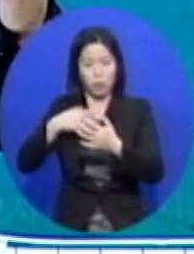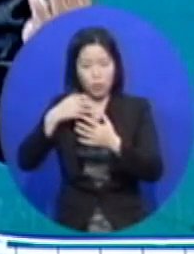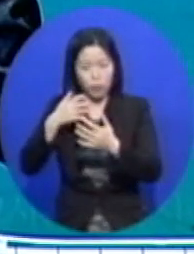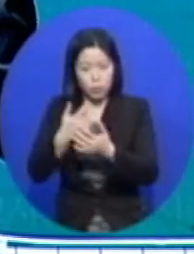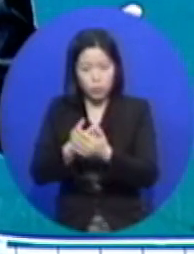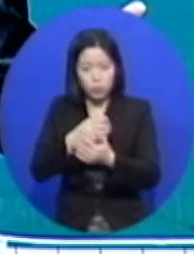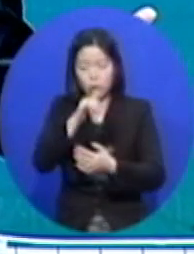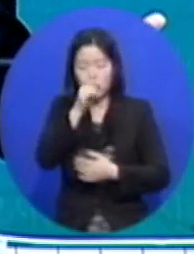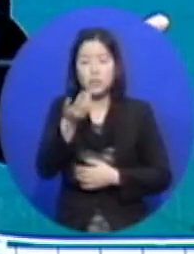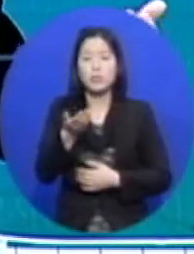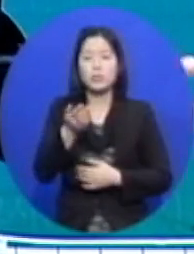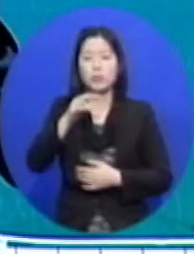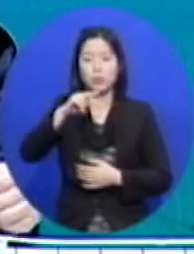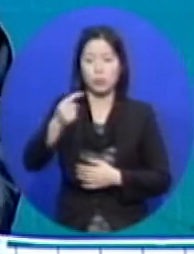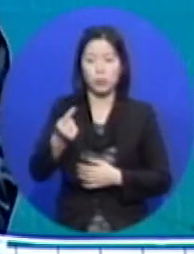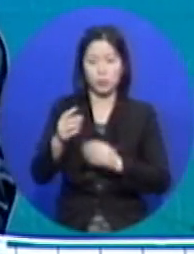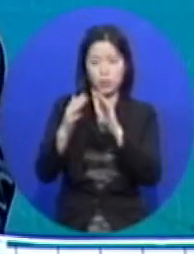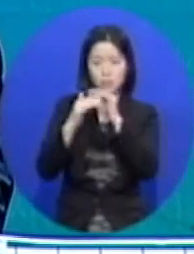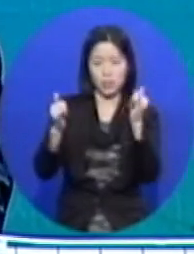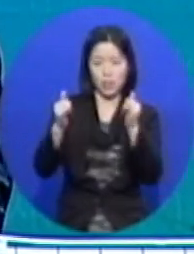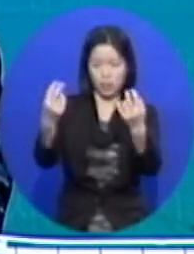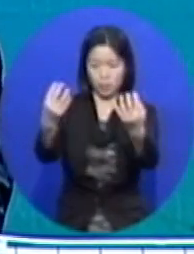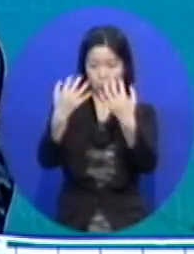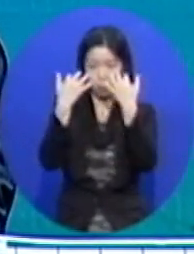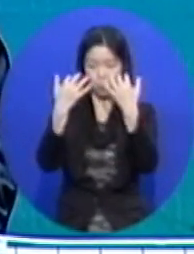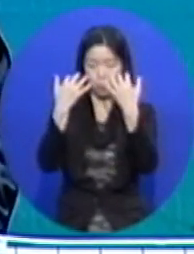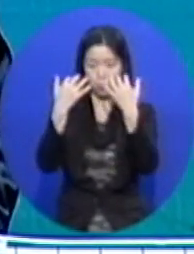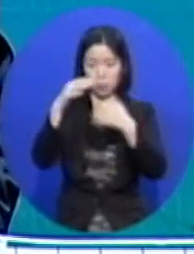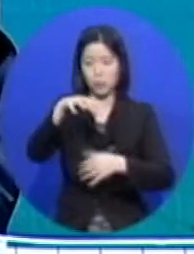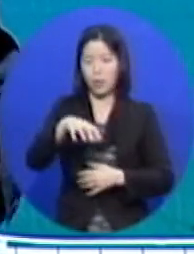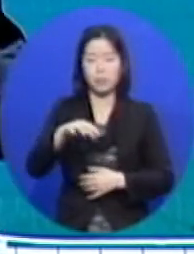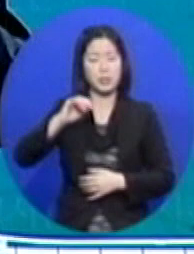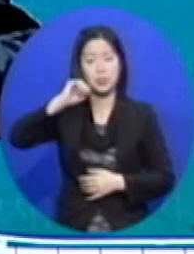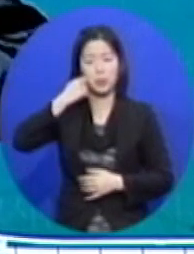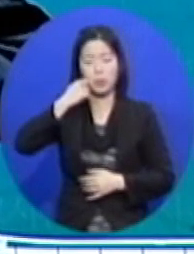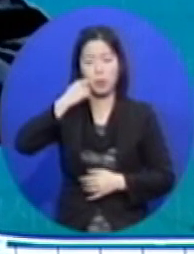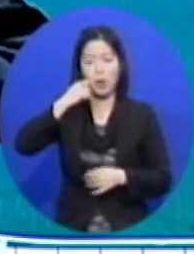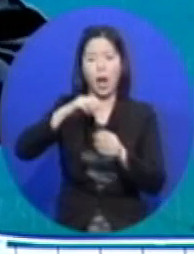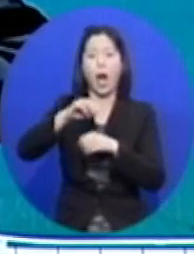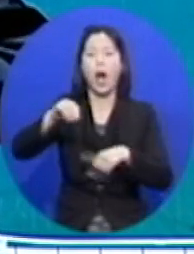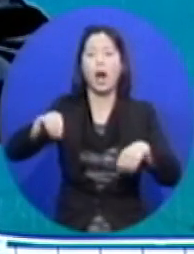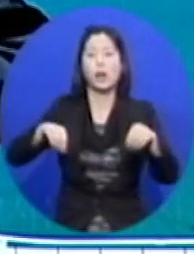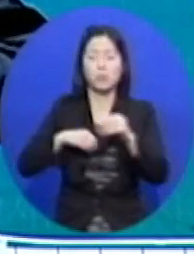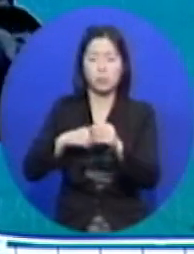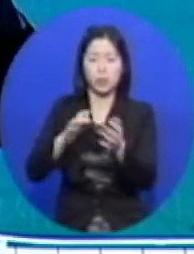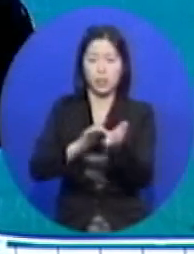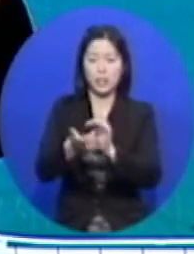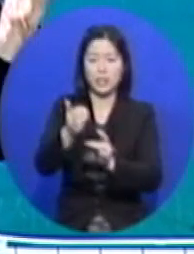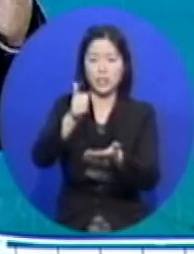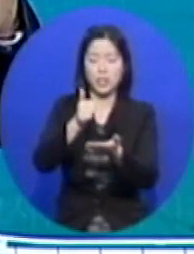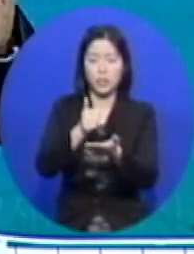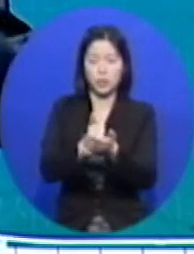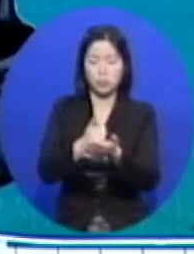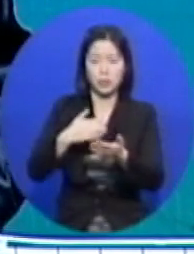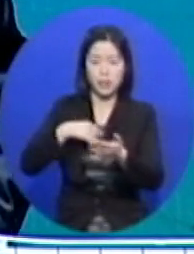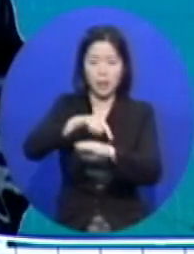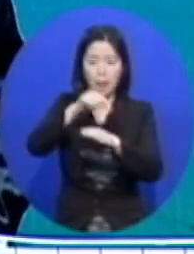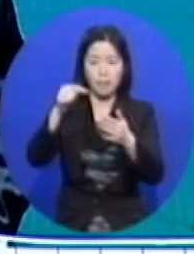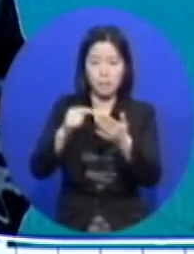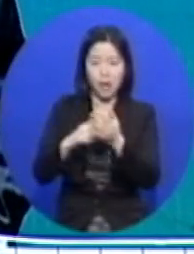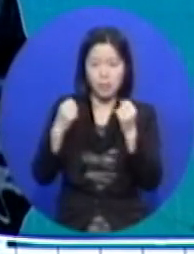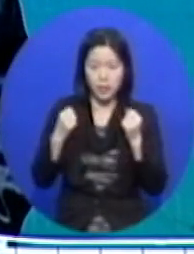사람들 보는 앞에서 야 어떻게 그렇게 합니까 함을 왜 예수님이 내 마음이 계신 것을 내가 진짜 이제는